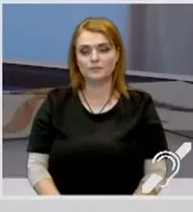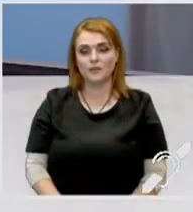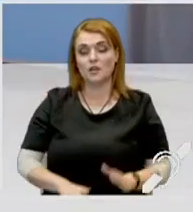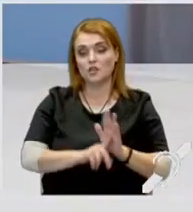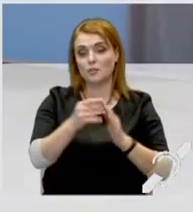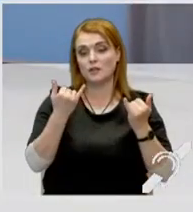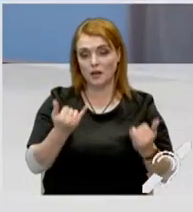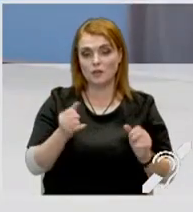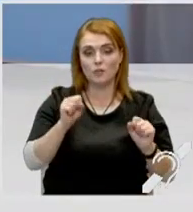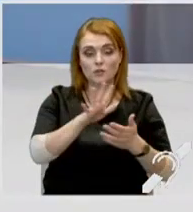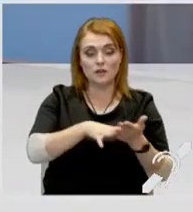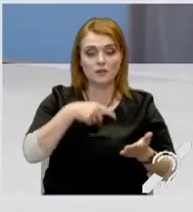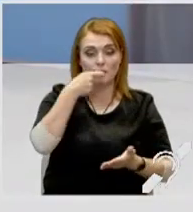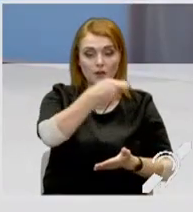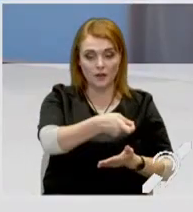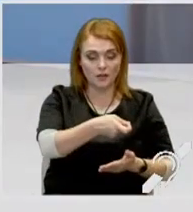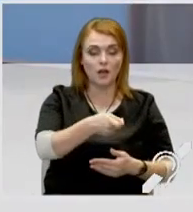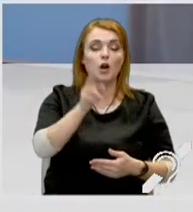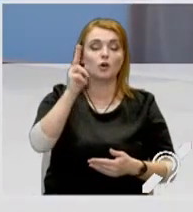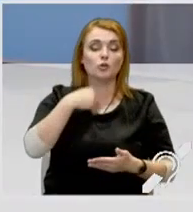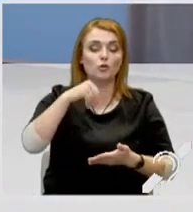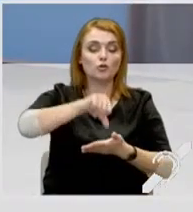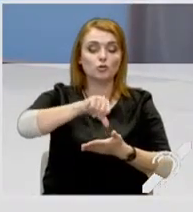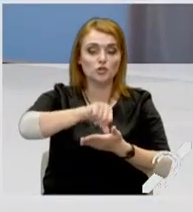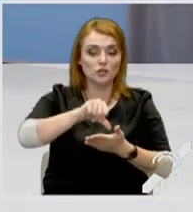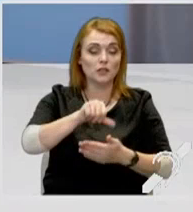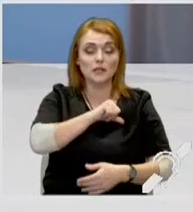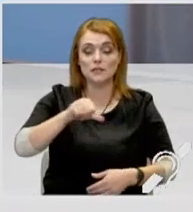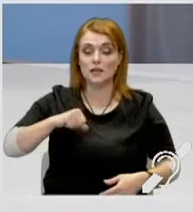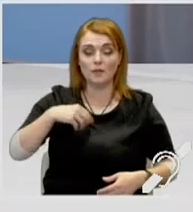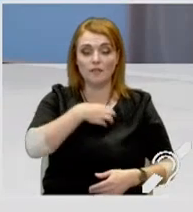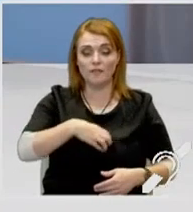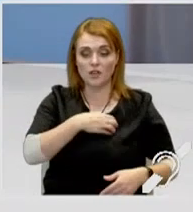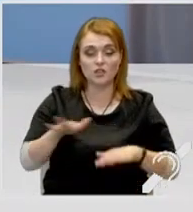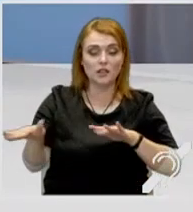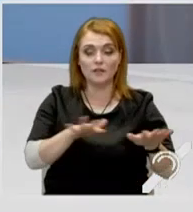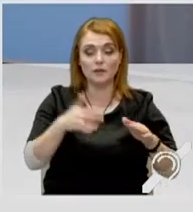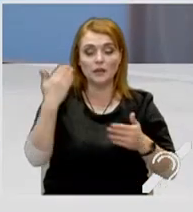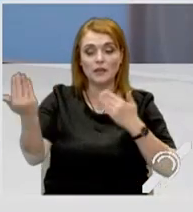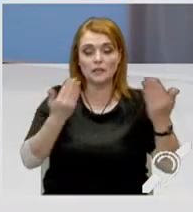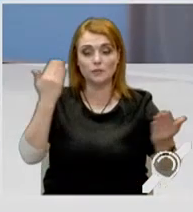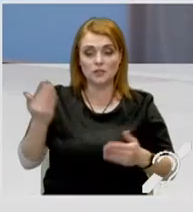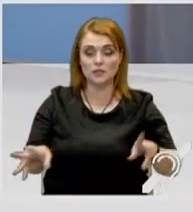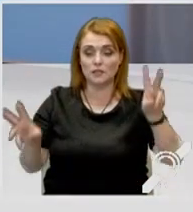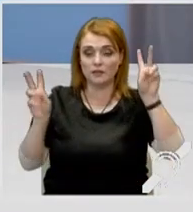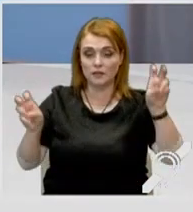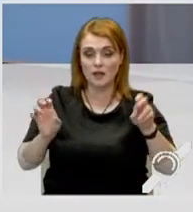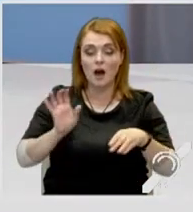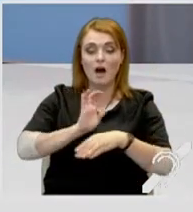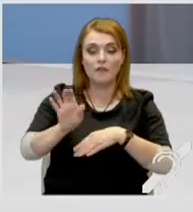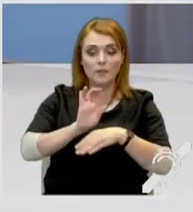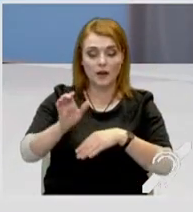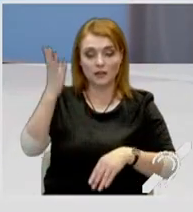De astăzi se pot depune cererile de participare la cel mai important eveniment expozițional al anului, fabricat în Moldova.